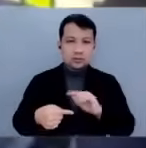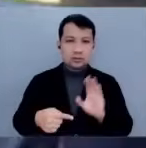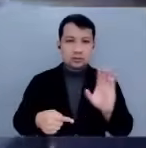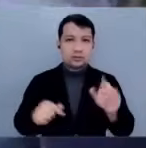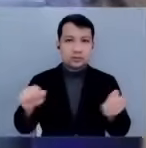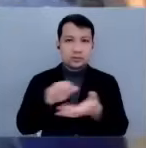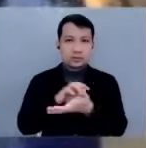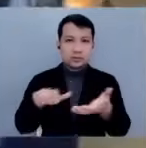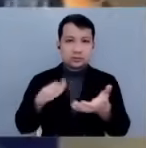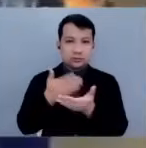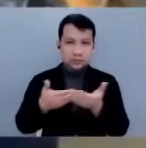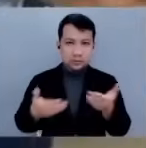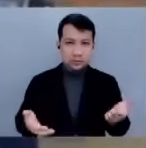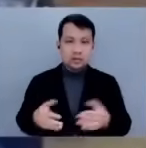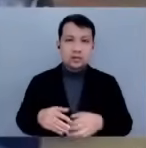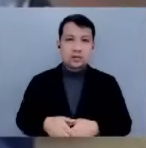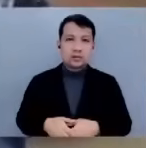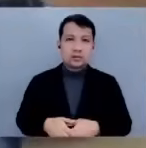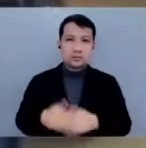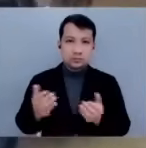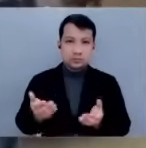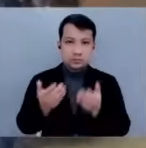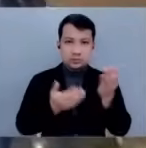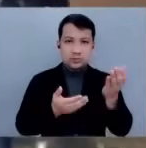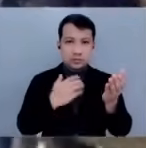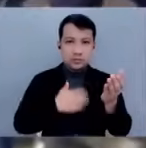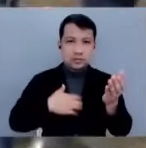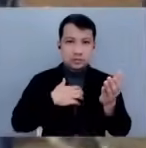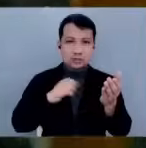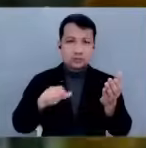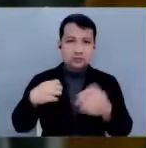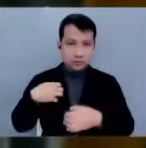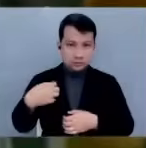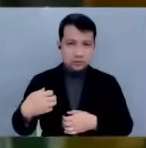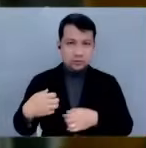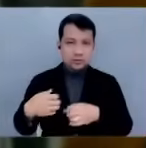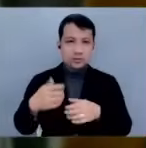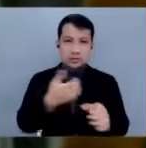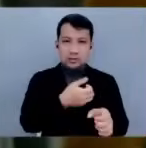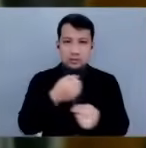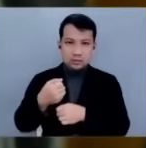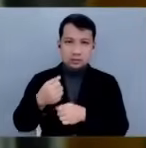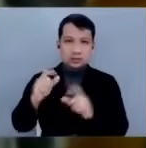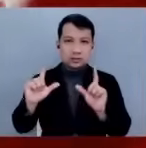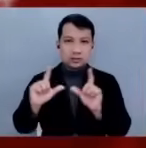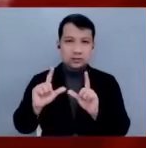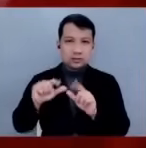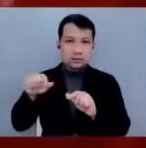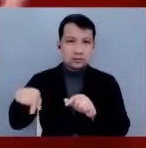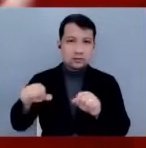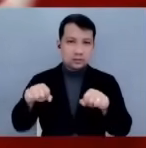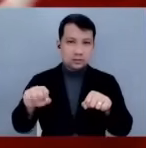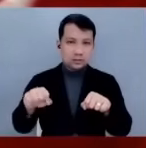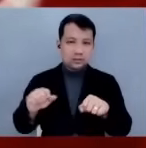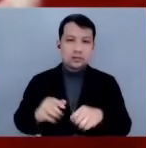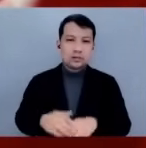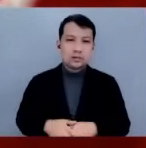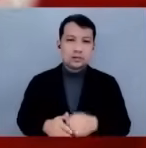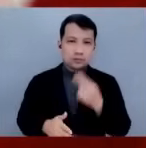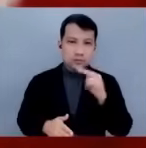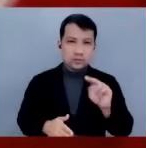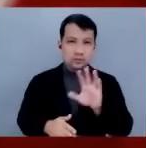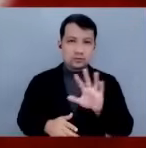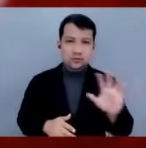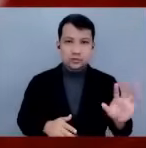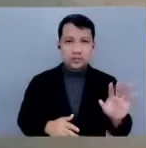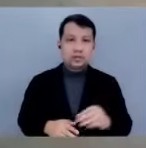property. Maghahain din ng reklamo ang mga pulis para bawiin ang lisensya ng rider. Nagbabalita mula sa